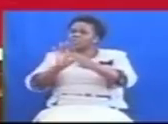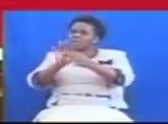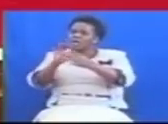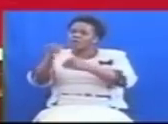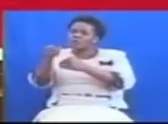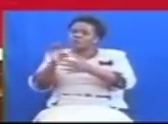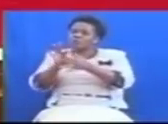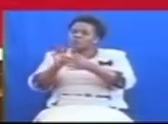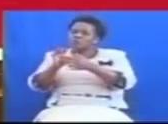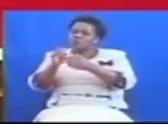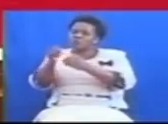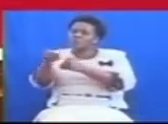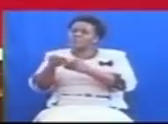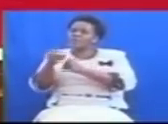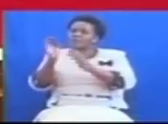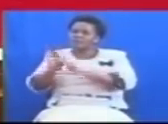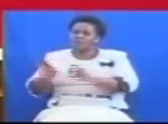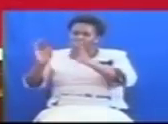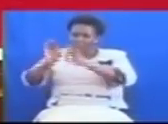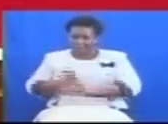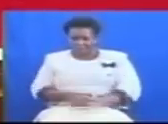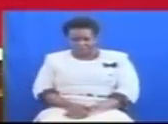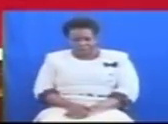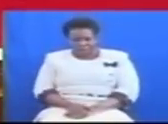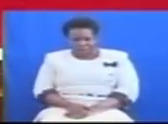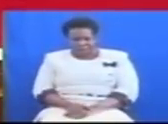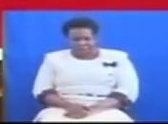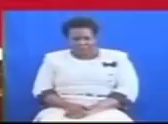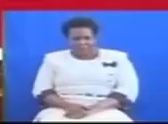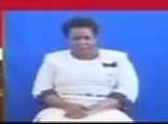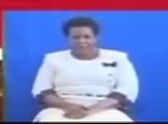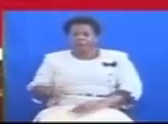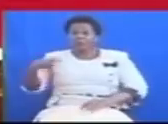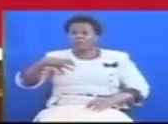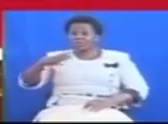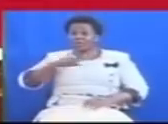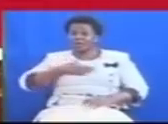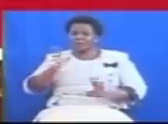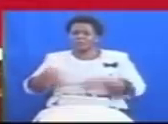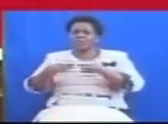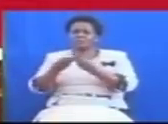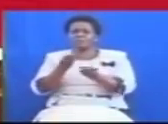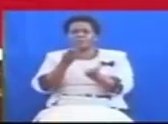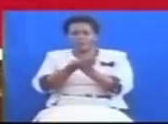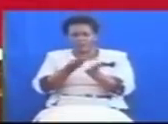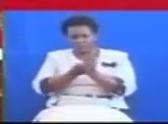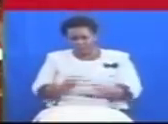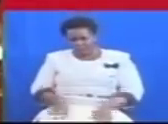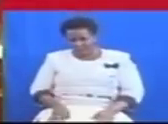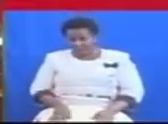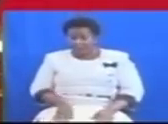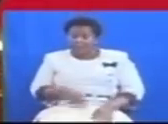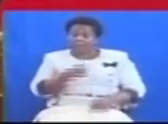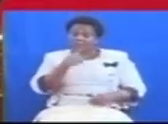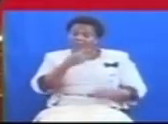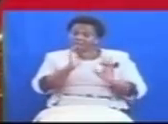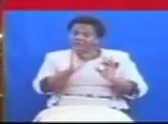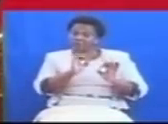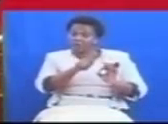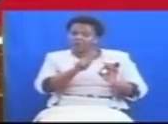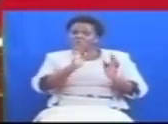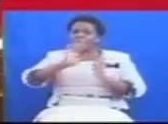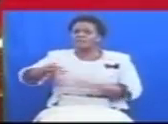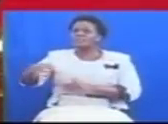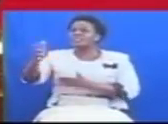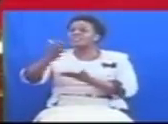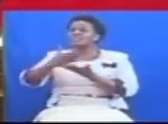wa vijiji vinavyozunguka shamba hilo. Wizara yangu ilipendekeza kwamba Efata iridhie kuachia sehemu ya ardhi ya